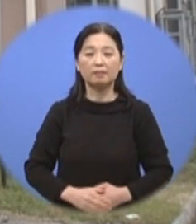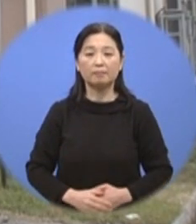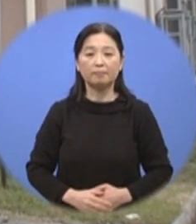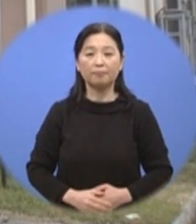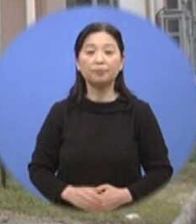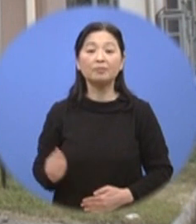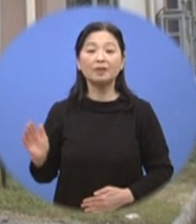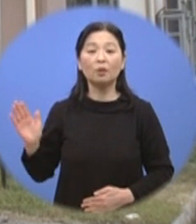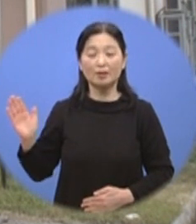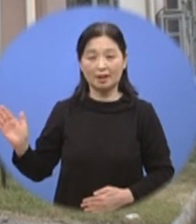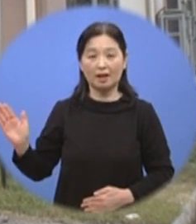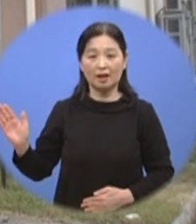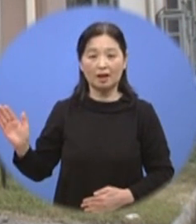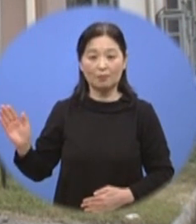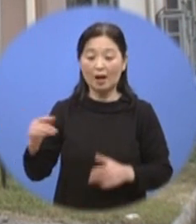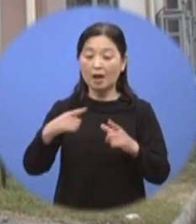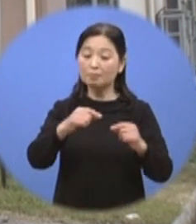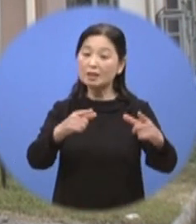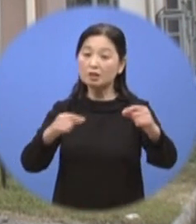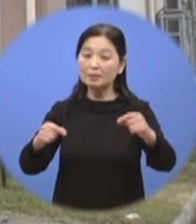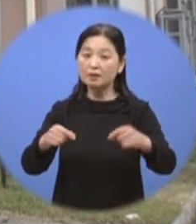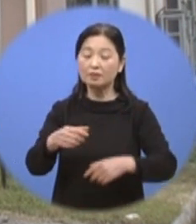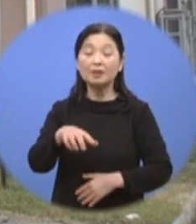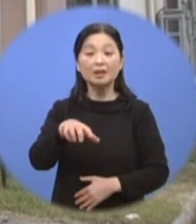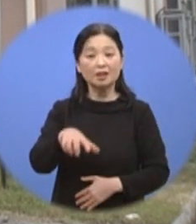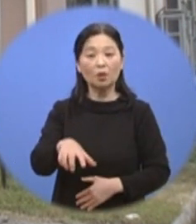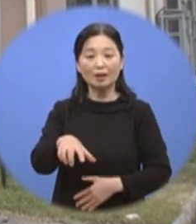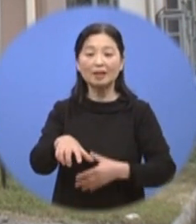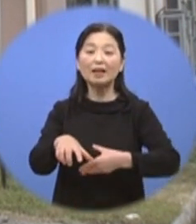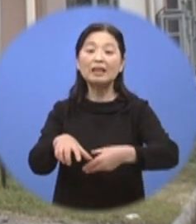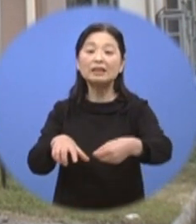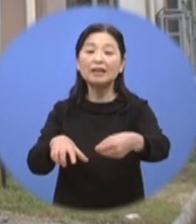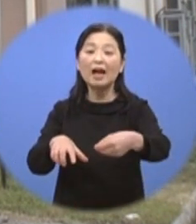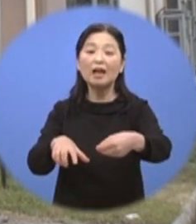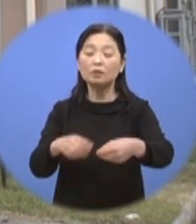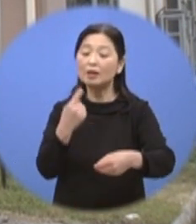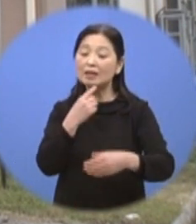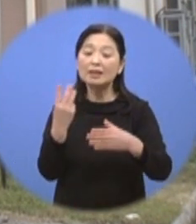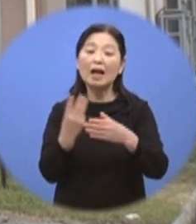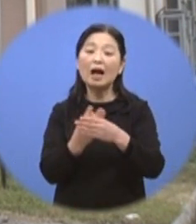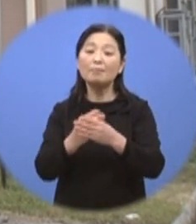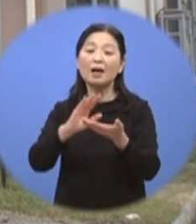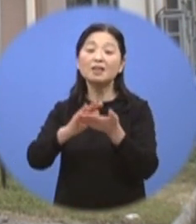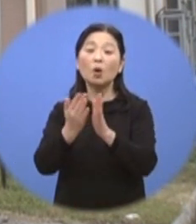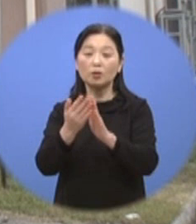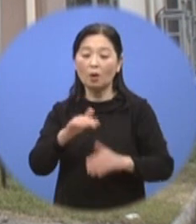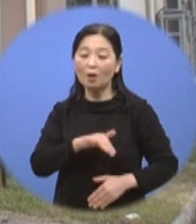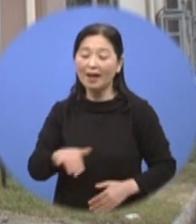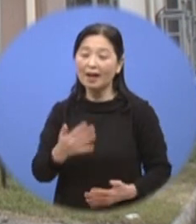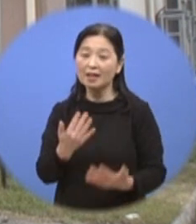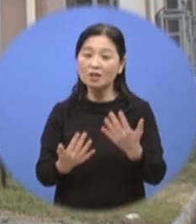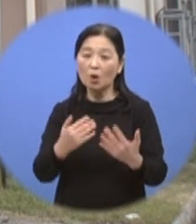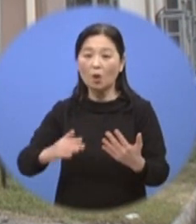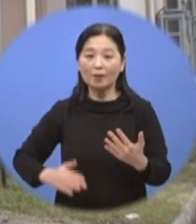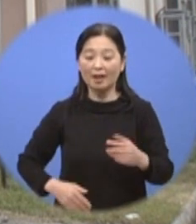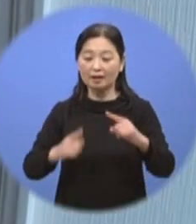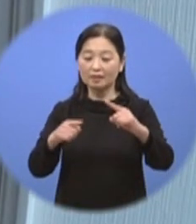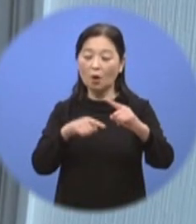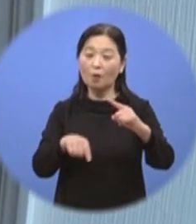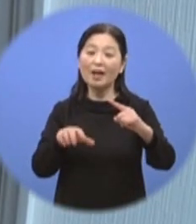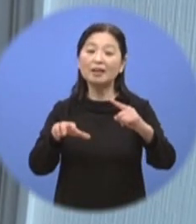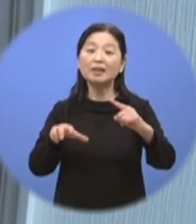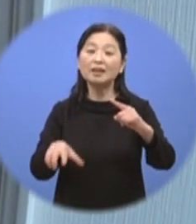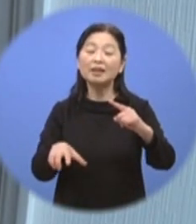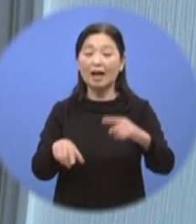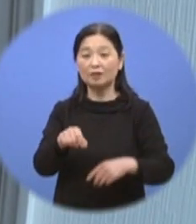こちらが三菱地所に貸し出されている白浜町の平草原公園にある白浜町第二 IT ビ